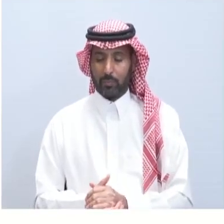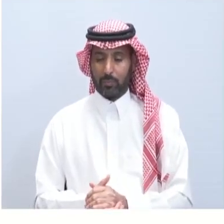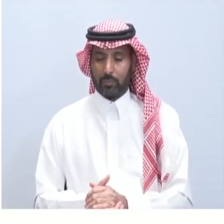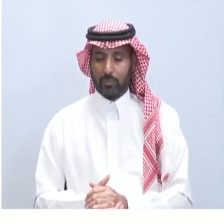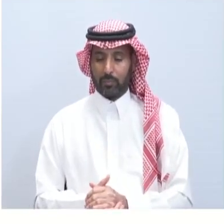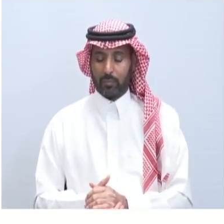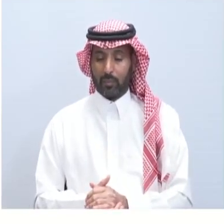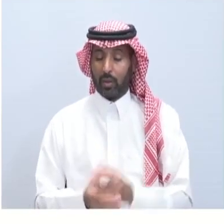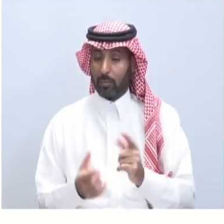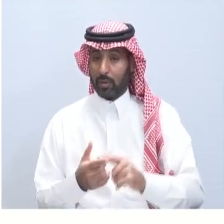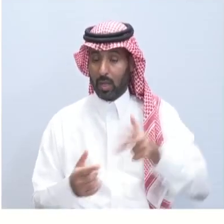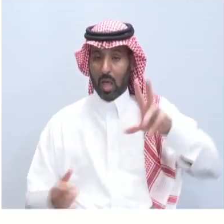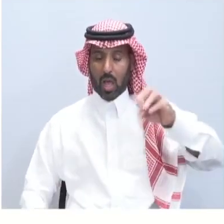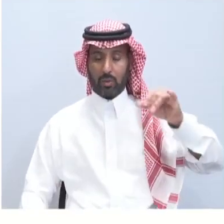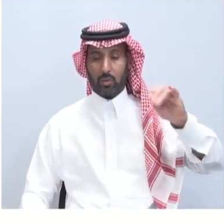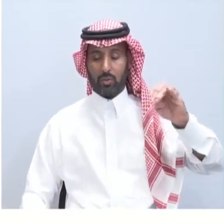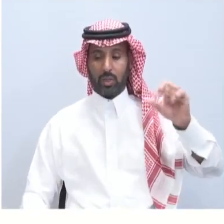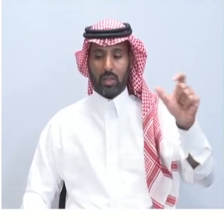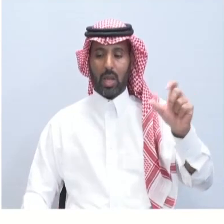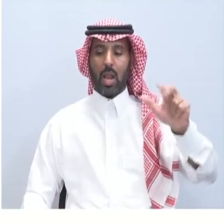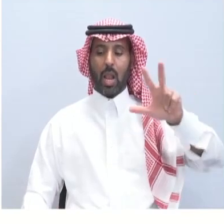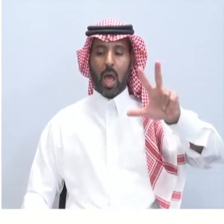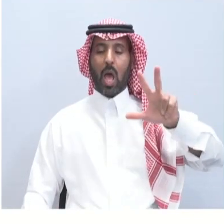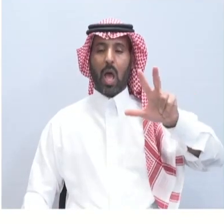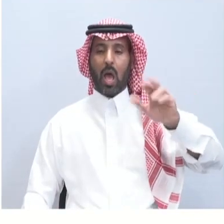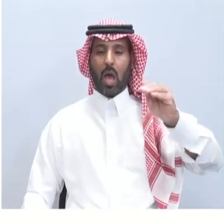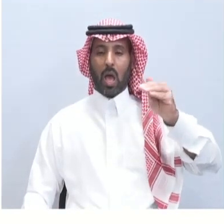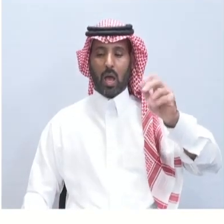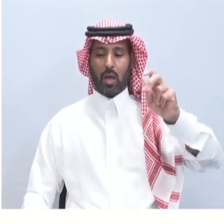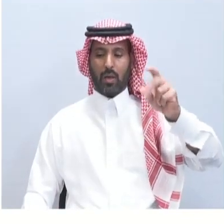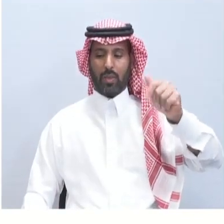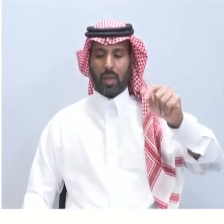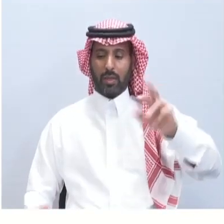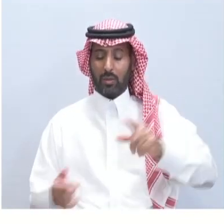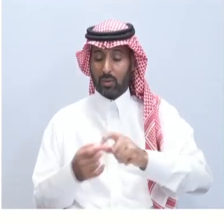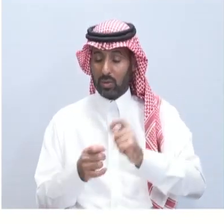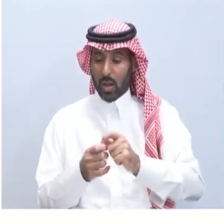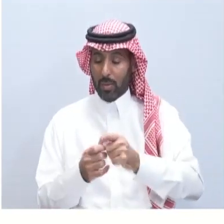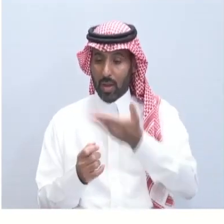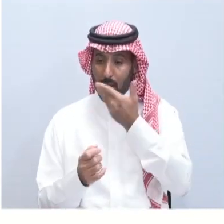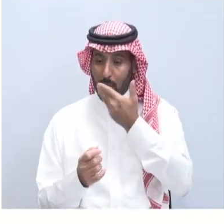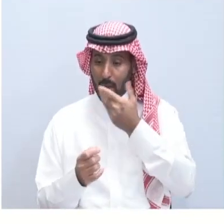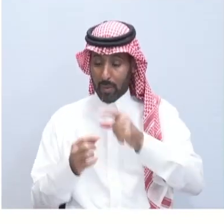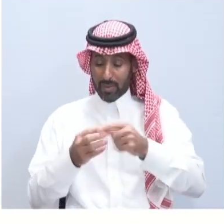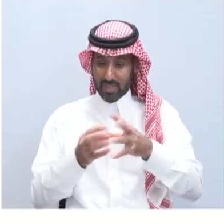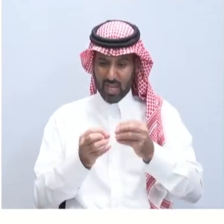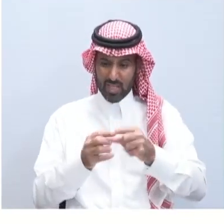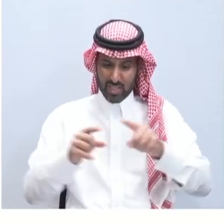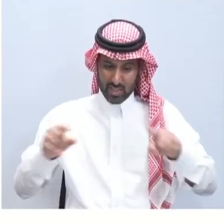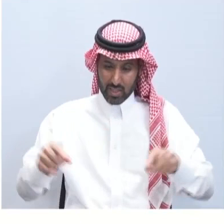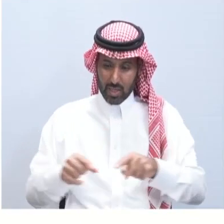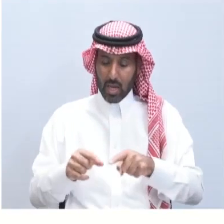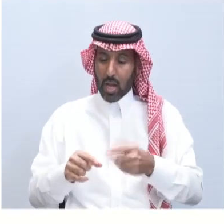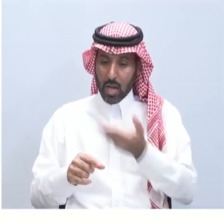بالنسبه للهيدروجين الاخضر ذكرنا بانه هذا النوع ينتج من الماء بعمليه التحليل الكهربائي مع استخدام